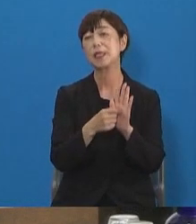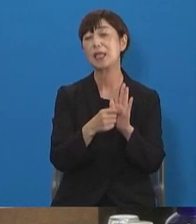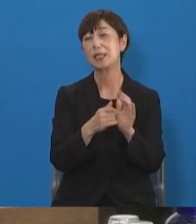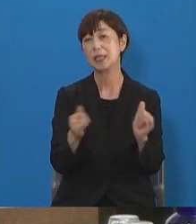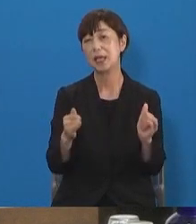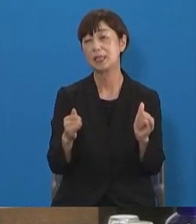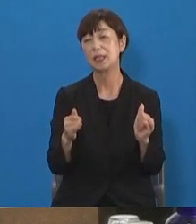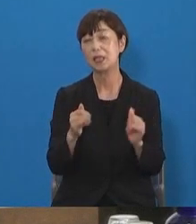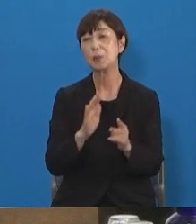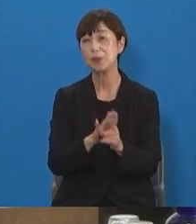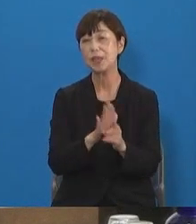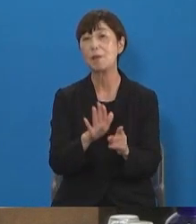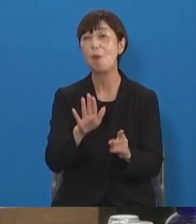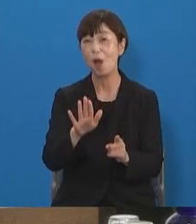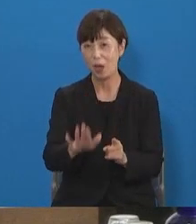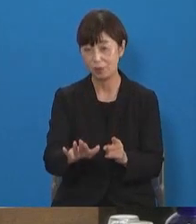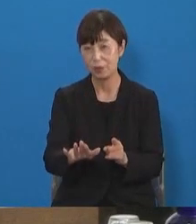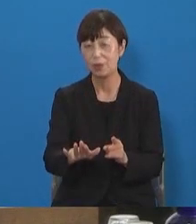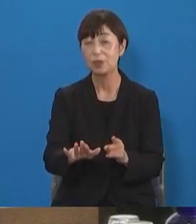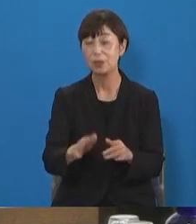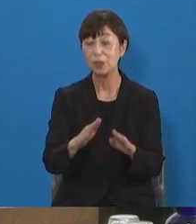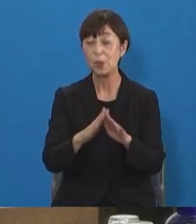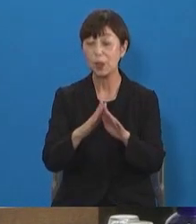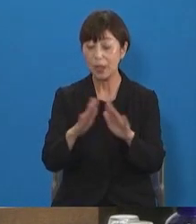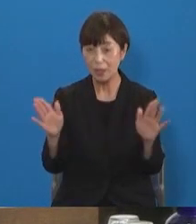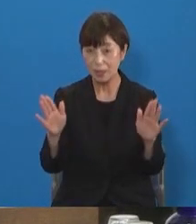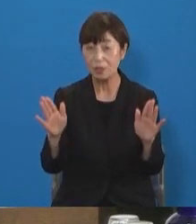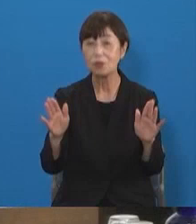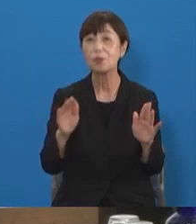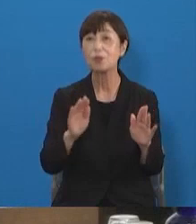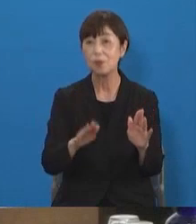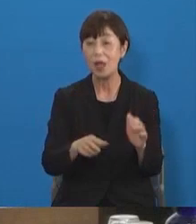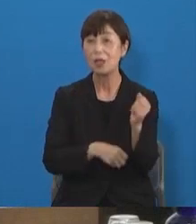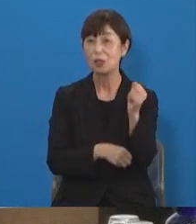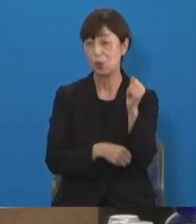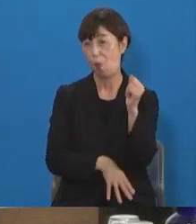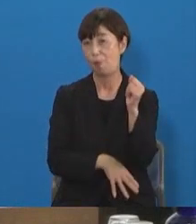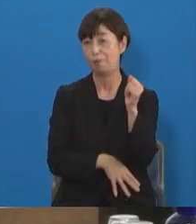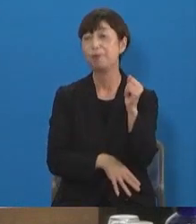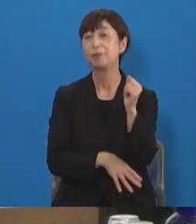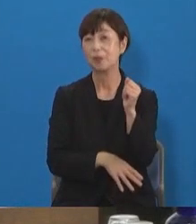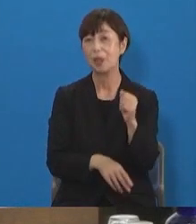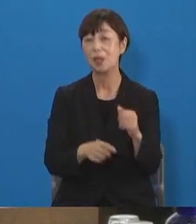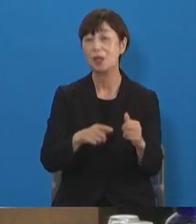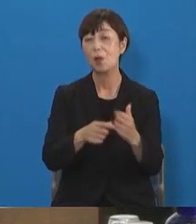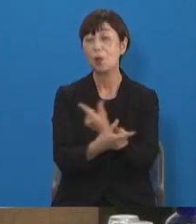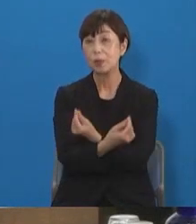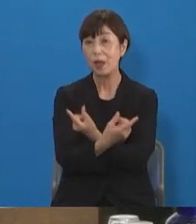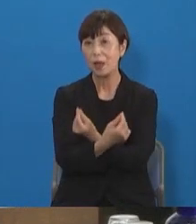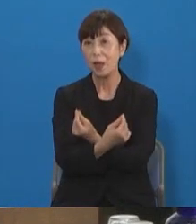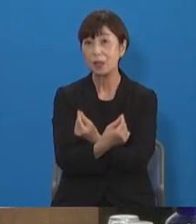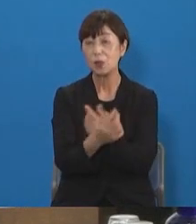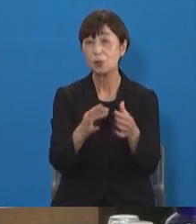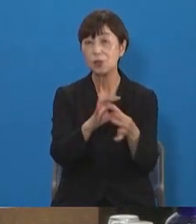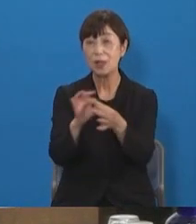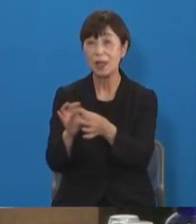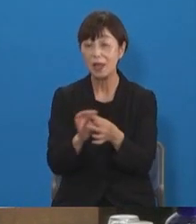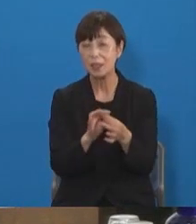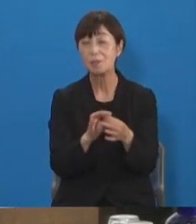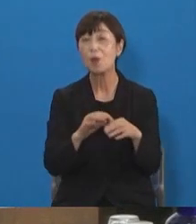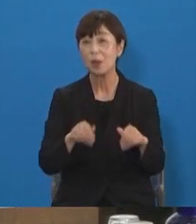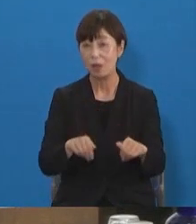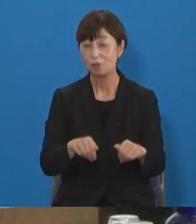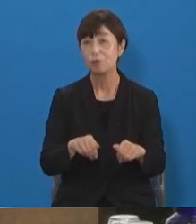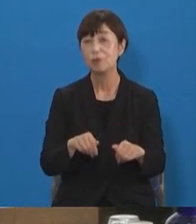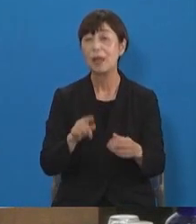市では住民の自治による開設運営を基本方針の第一に据え、住民同士のつながりを基礎とする運営の仕組みを構築